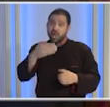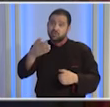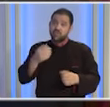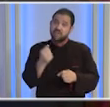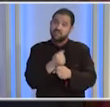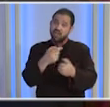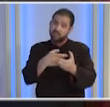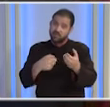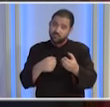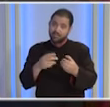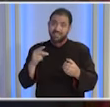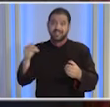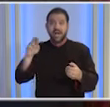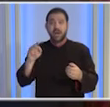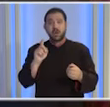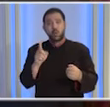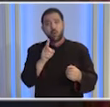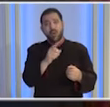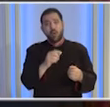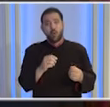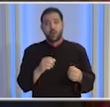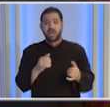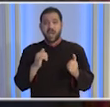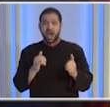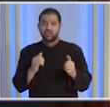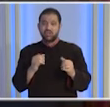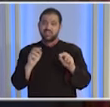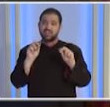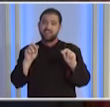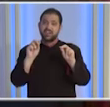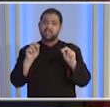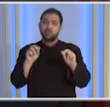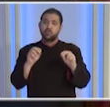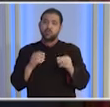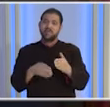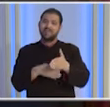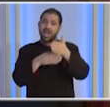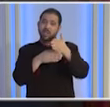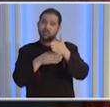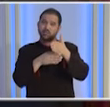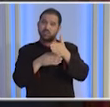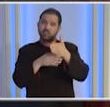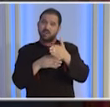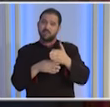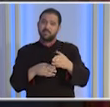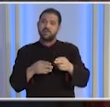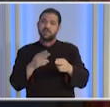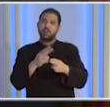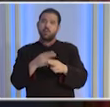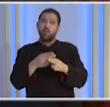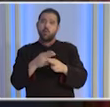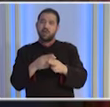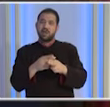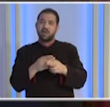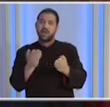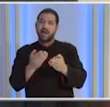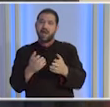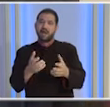contracepția vine să protejeze împotriva bolilor cu transmitere sexuală.